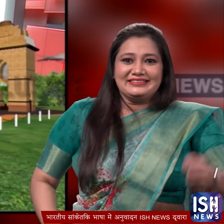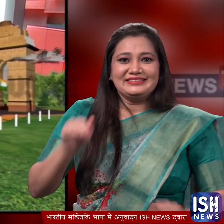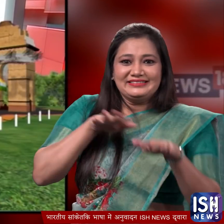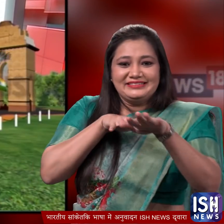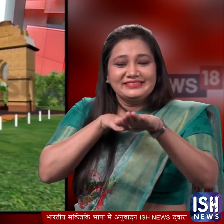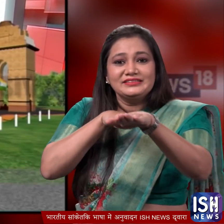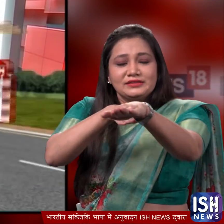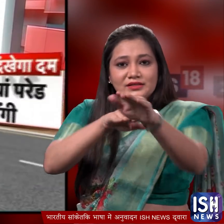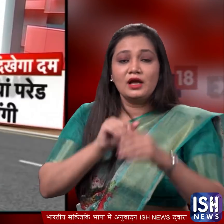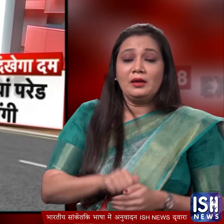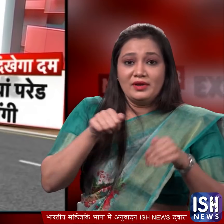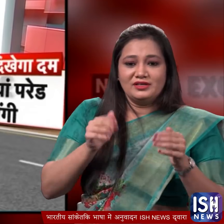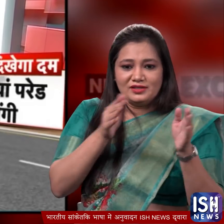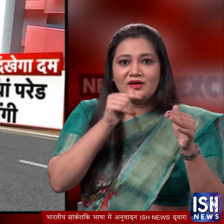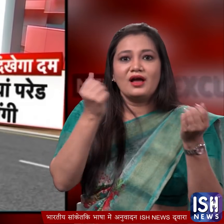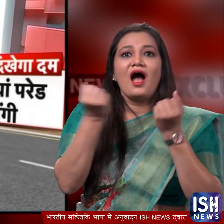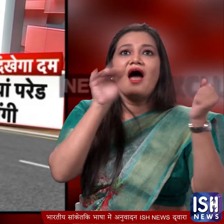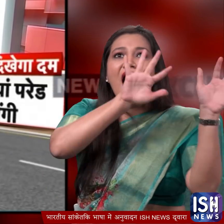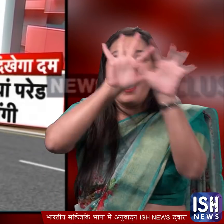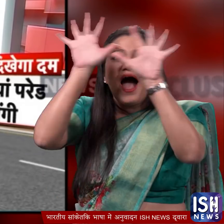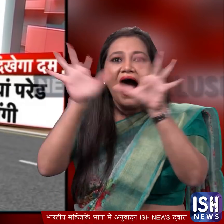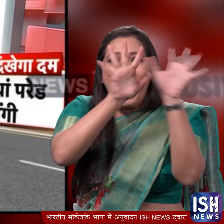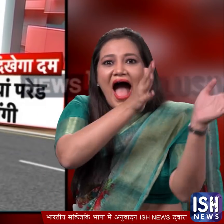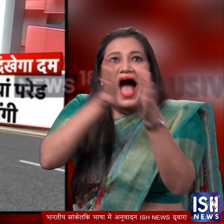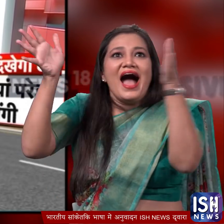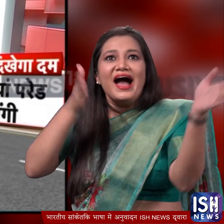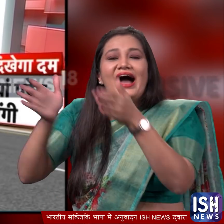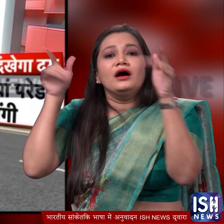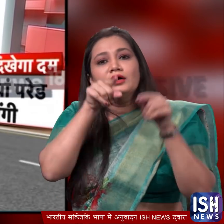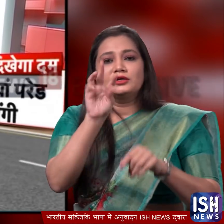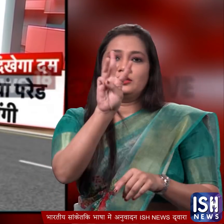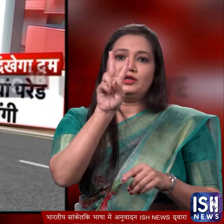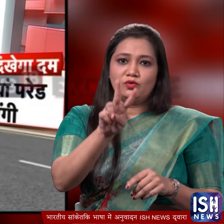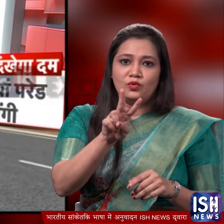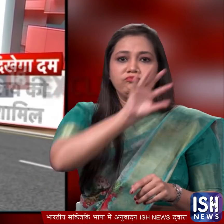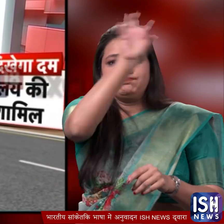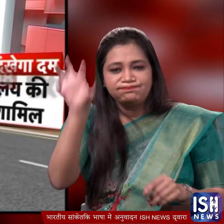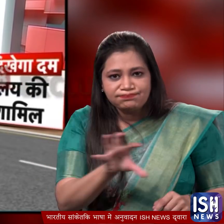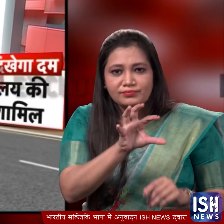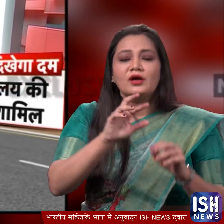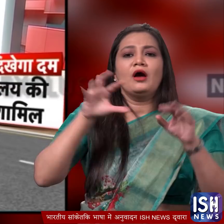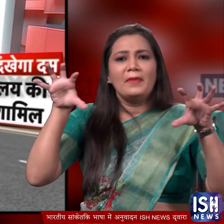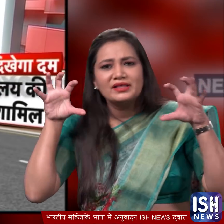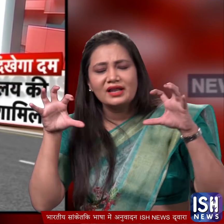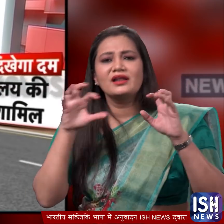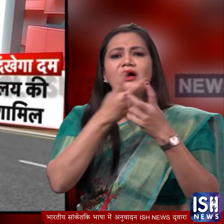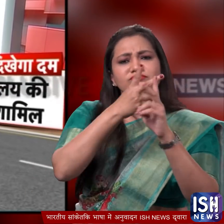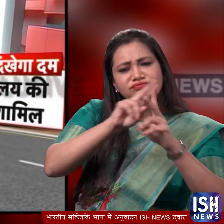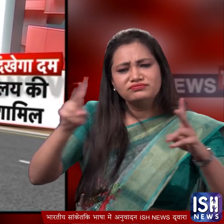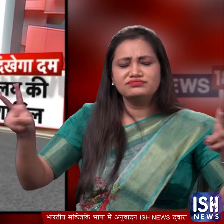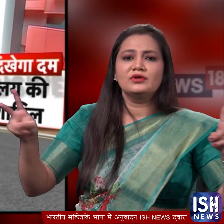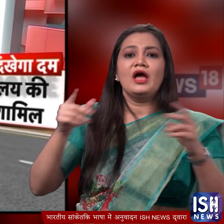भरेंगे और इस बार सबसे ज्यादा 32 झांकियों को गणतंत्र दिवस परेड में जगह मिलेगी, जिनमें 17 राज्यों, केंद्र शासित